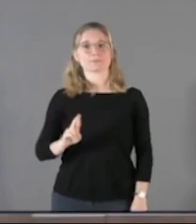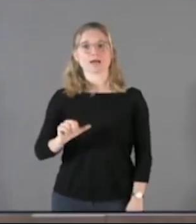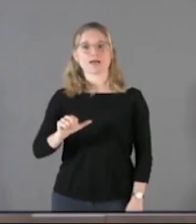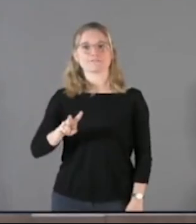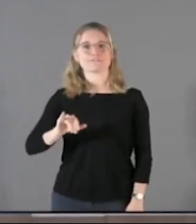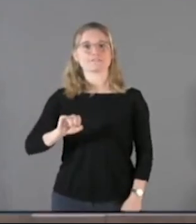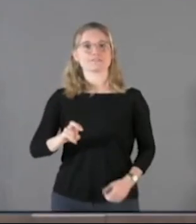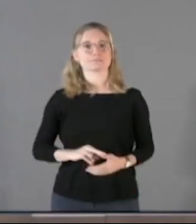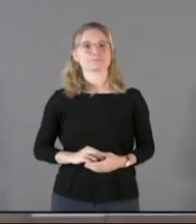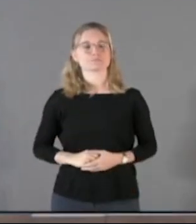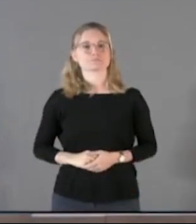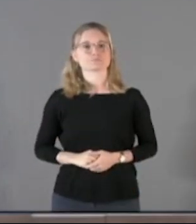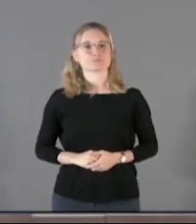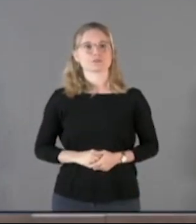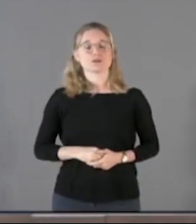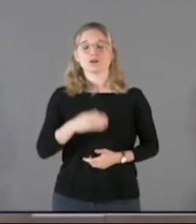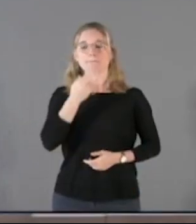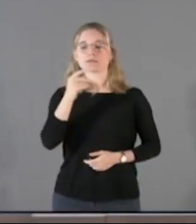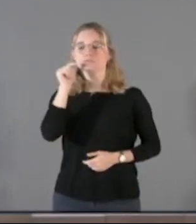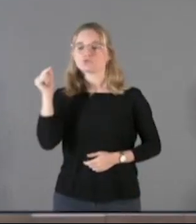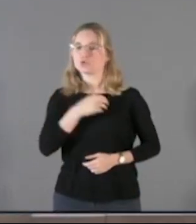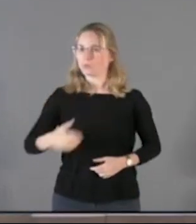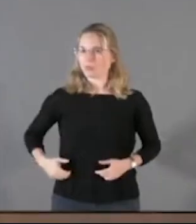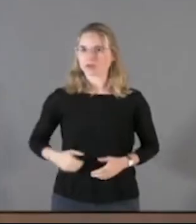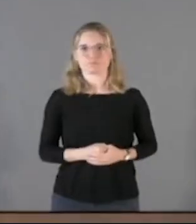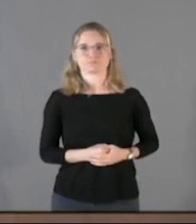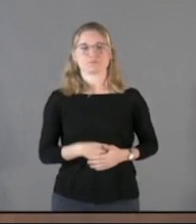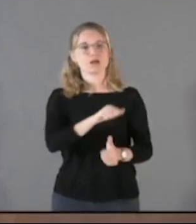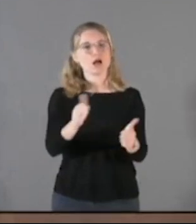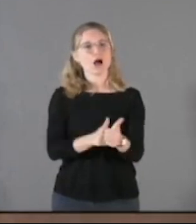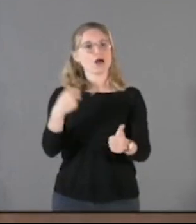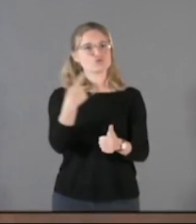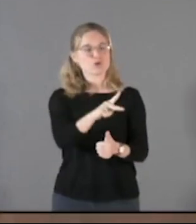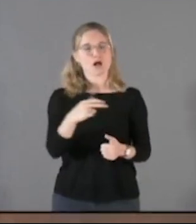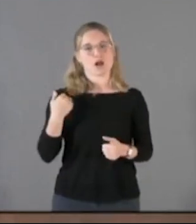Merci, monsieur le maire. On s'écoute, s'il vous plaît. Votre adjoint vient de nous rappeler